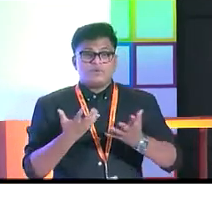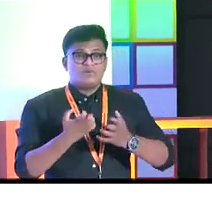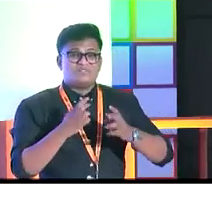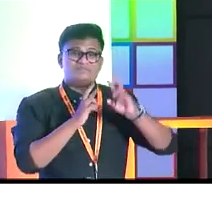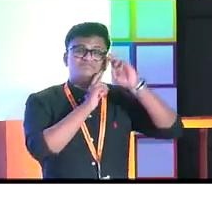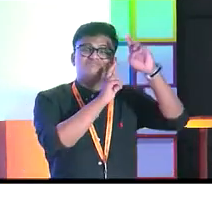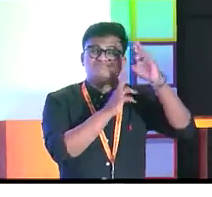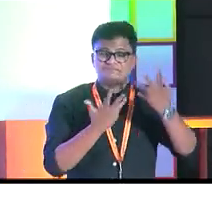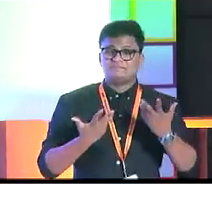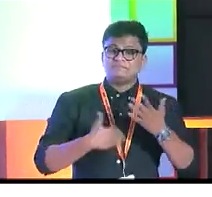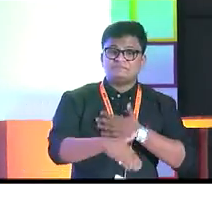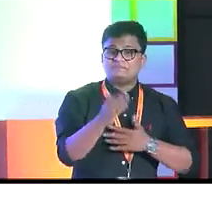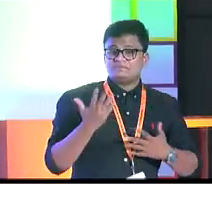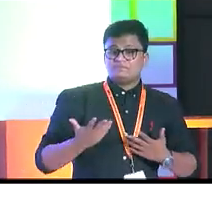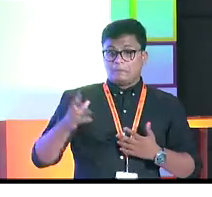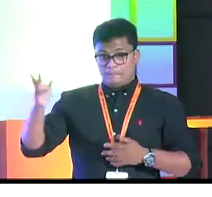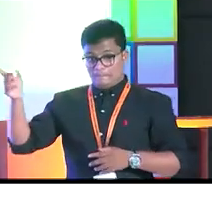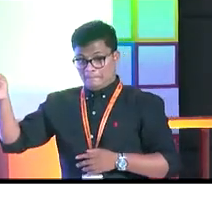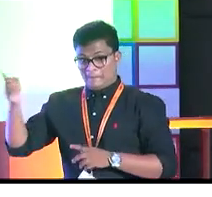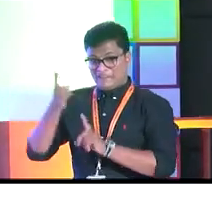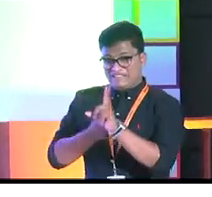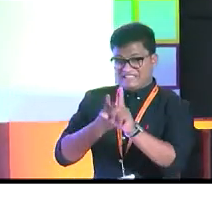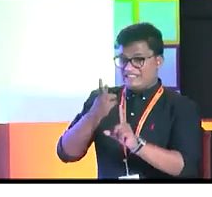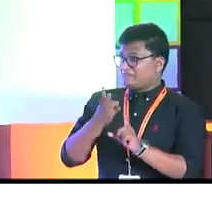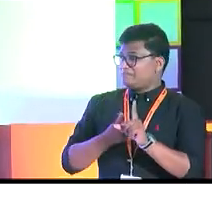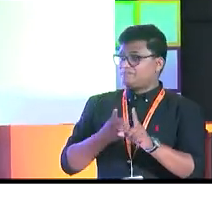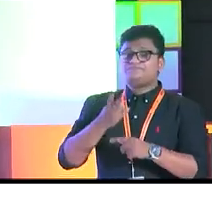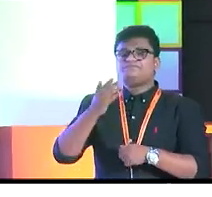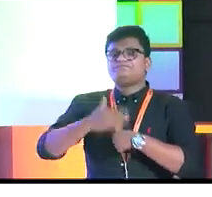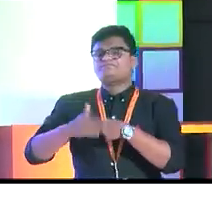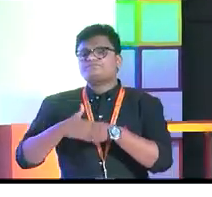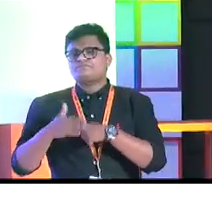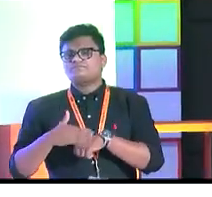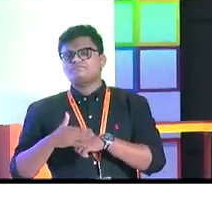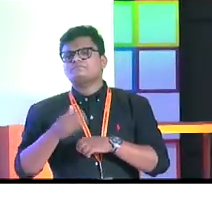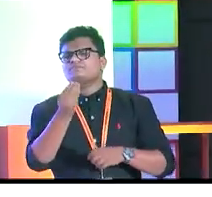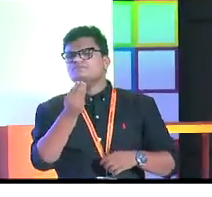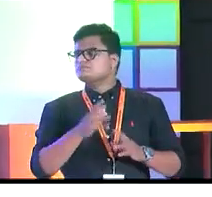रहते हैं मैंने तो 2 साल एक एक्सपीरियंस किया था छोटा सा